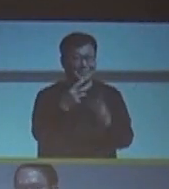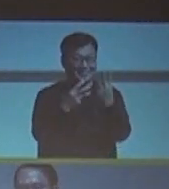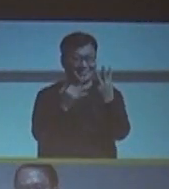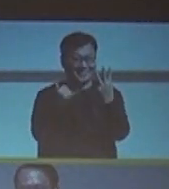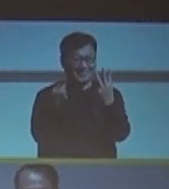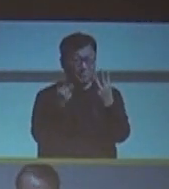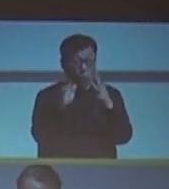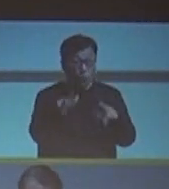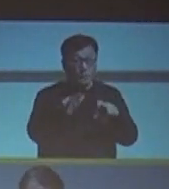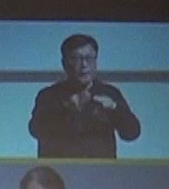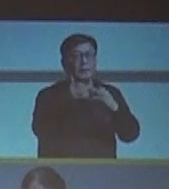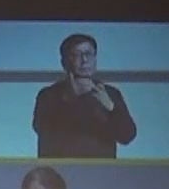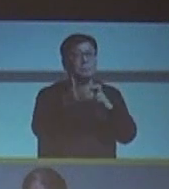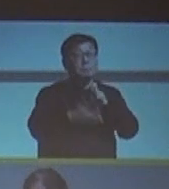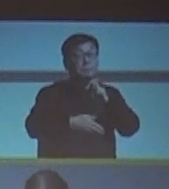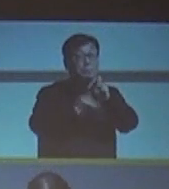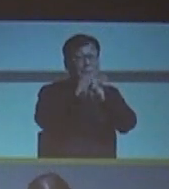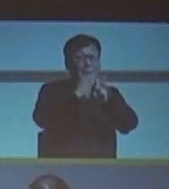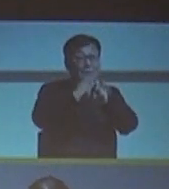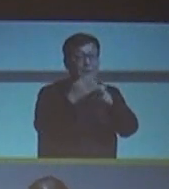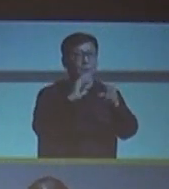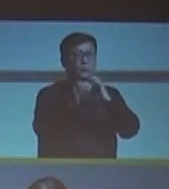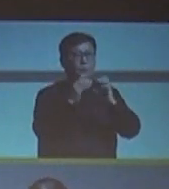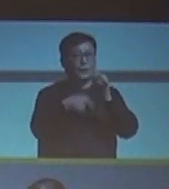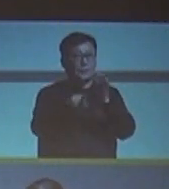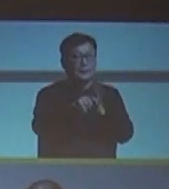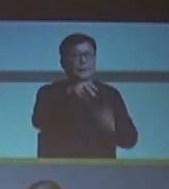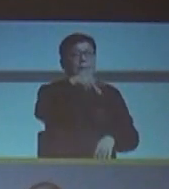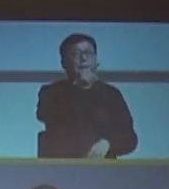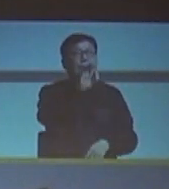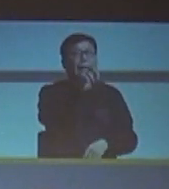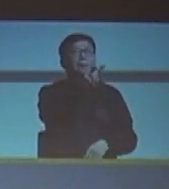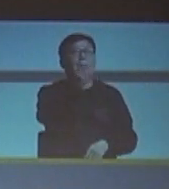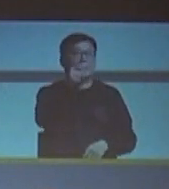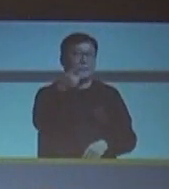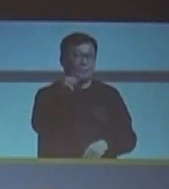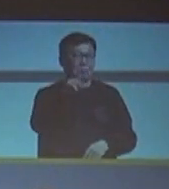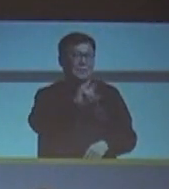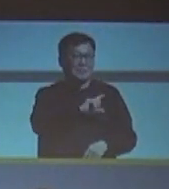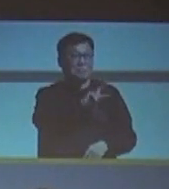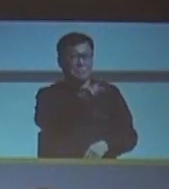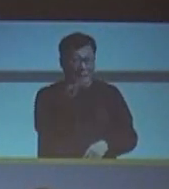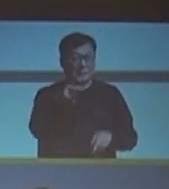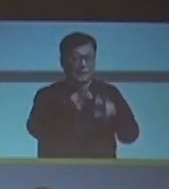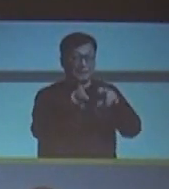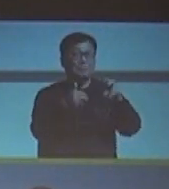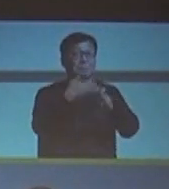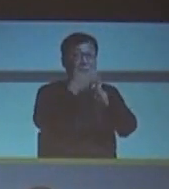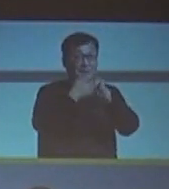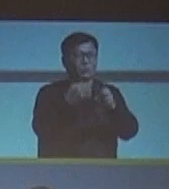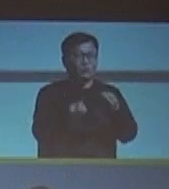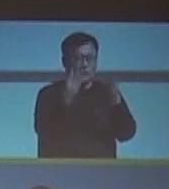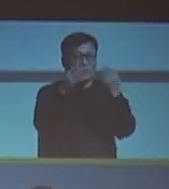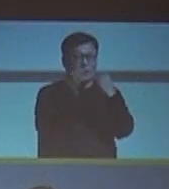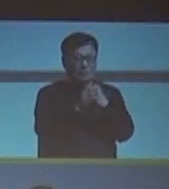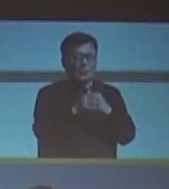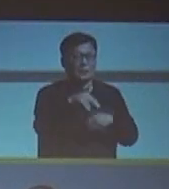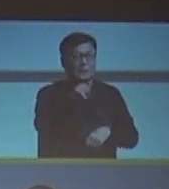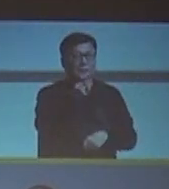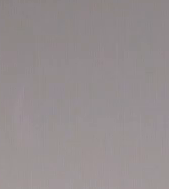장애인 미디어 축제에서 소통하는 남자 장미남으로 한번 다가가보면 어떨까 하고 무대를